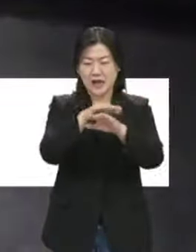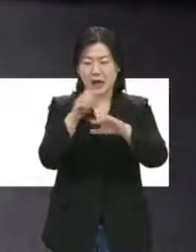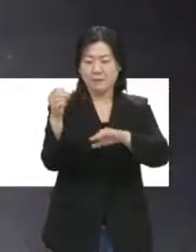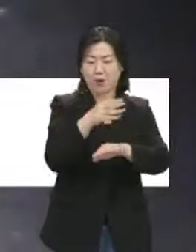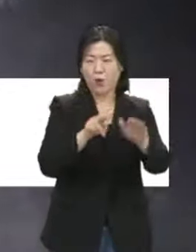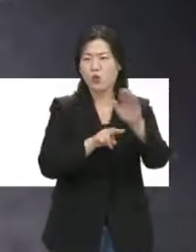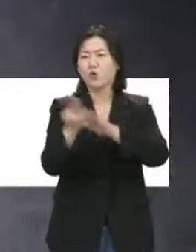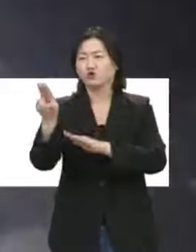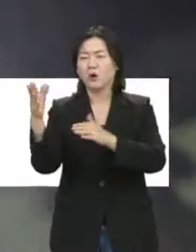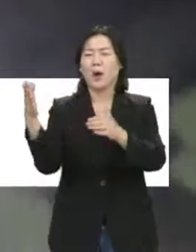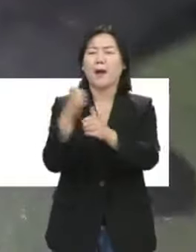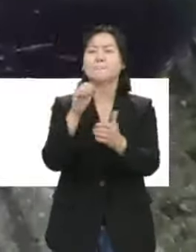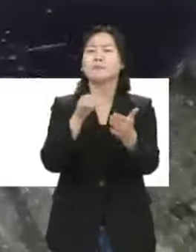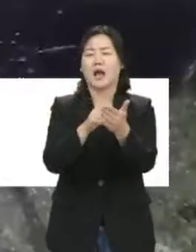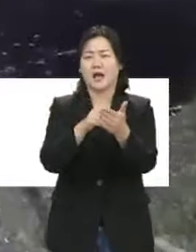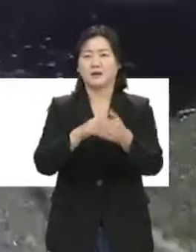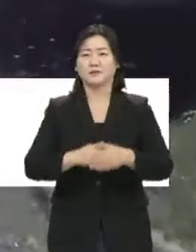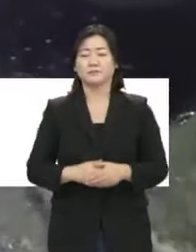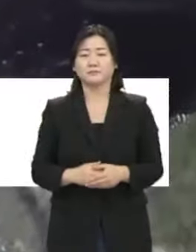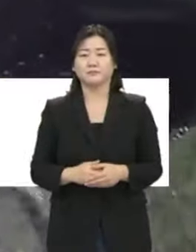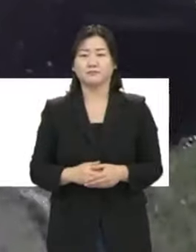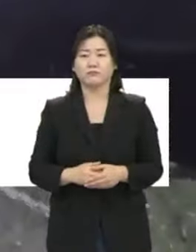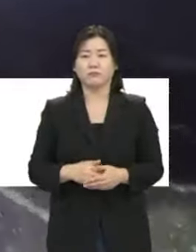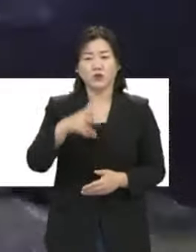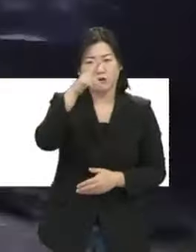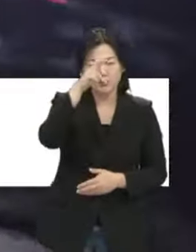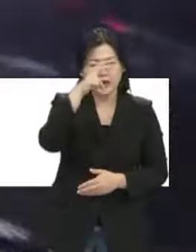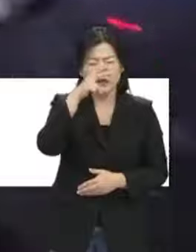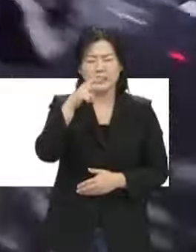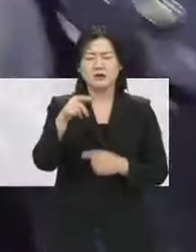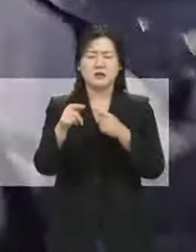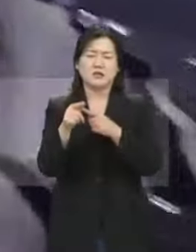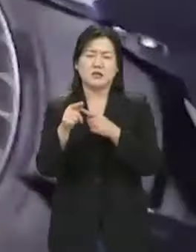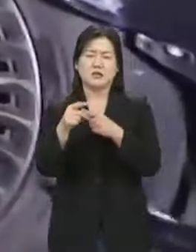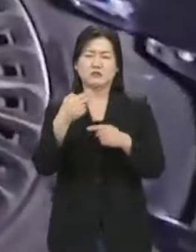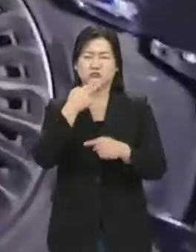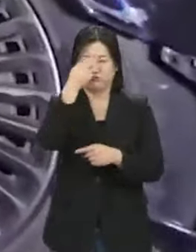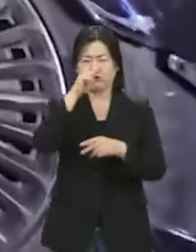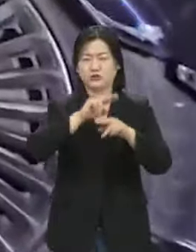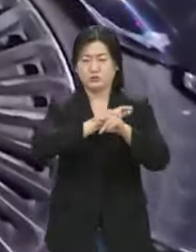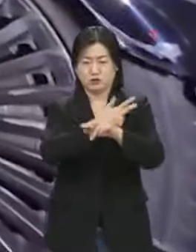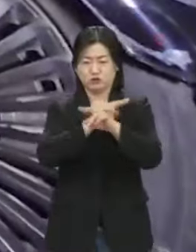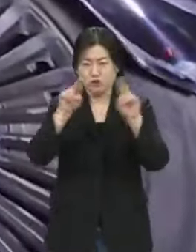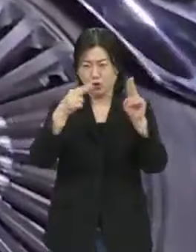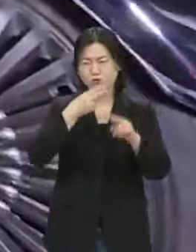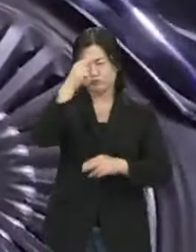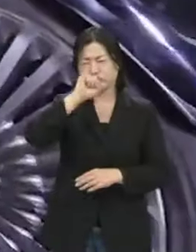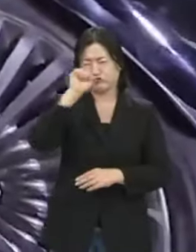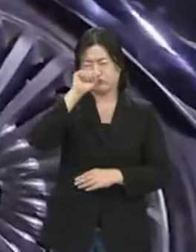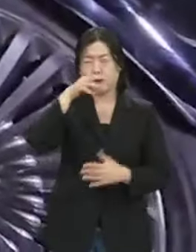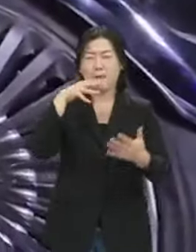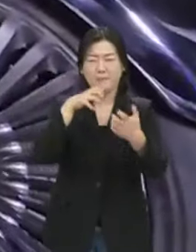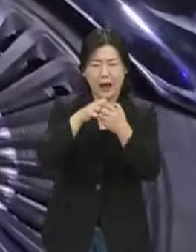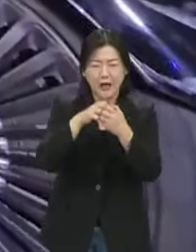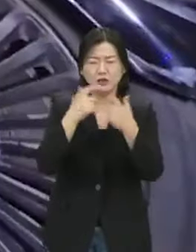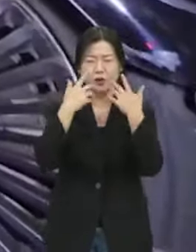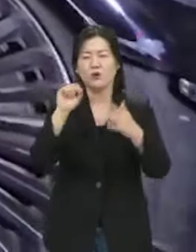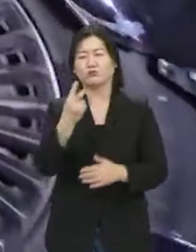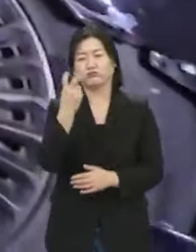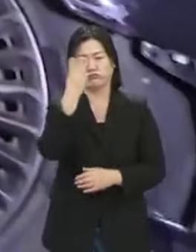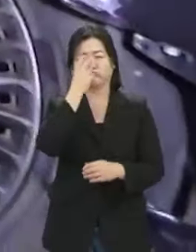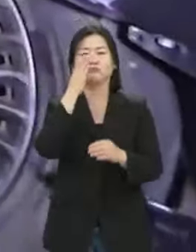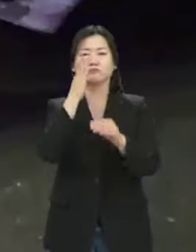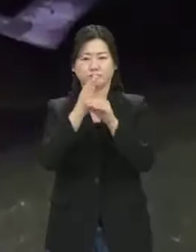차량을 벌리고 도주하다 붙잡혔습니다 경찰은가 면허 취소 수준의 만취 상태로 운전하다 사고관 한 걸로 보고